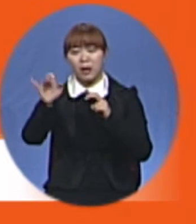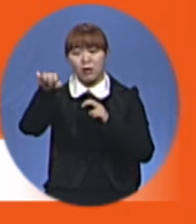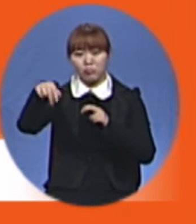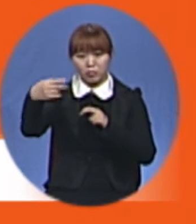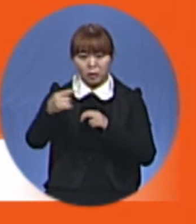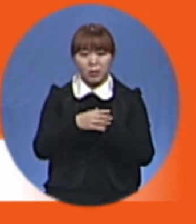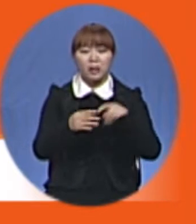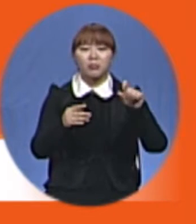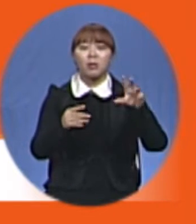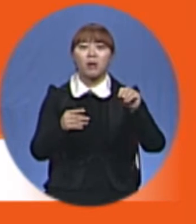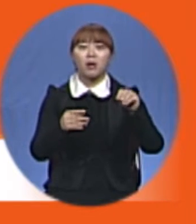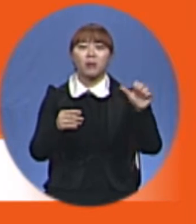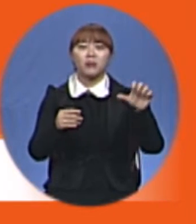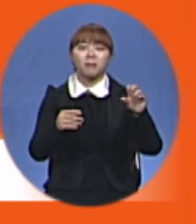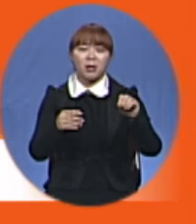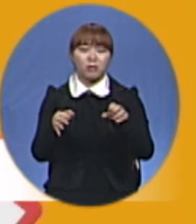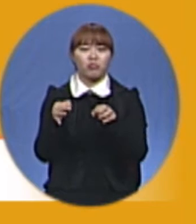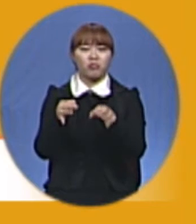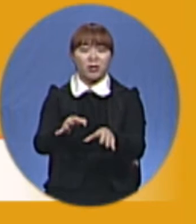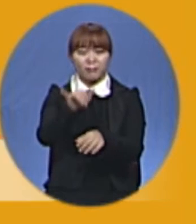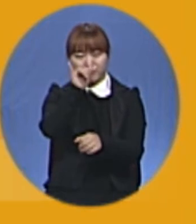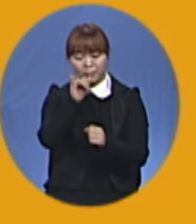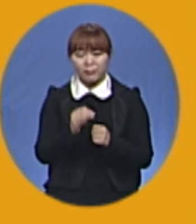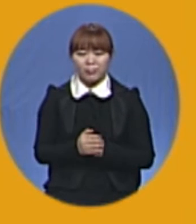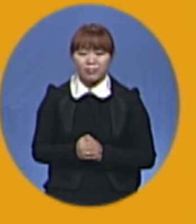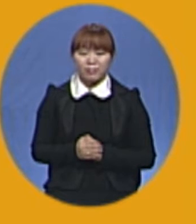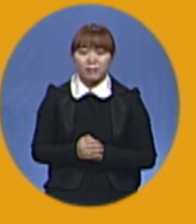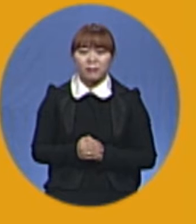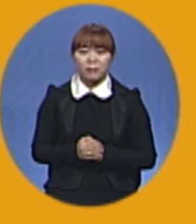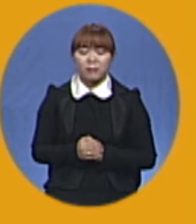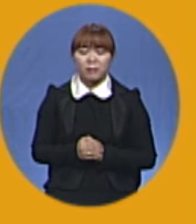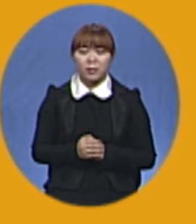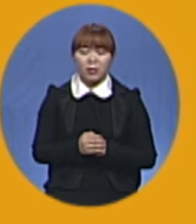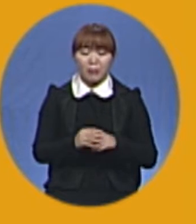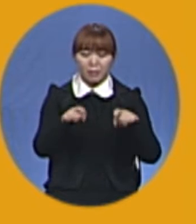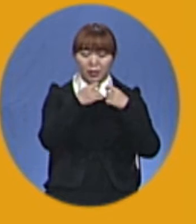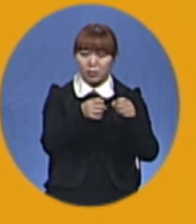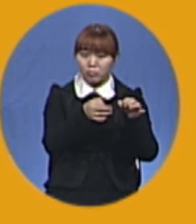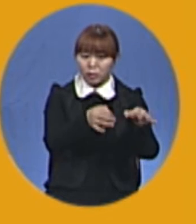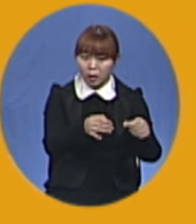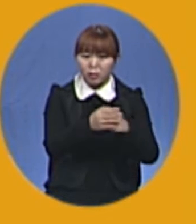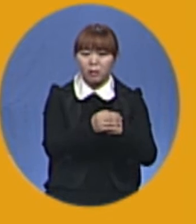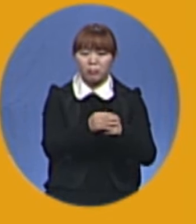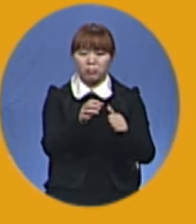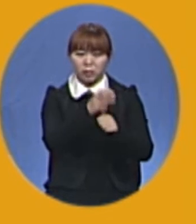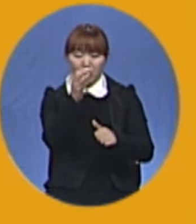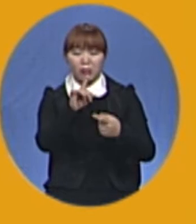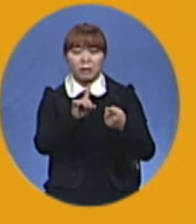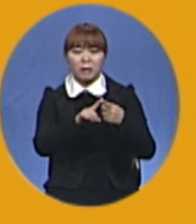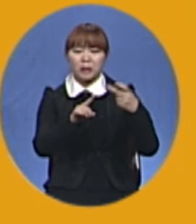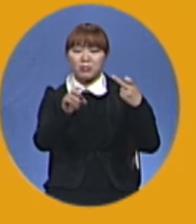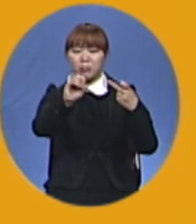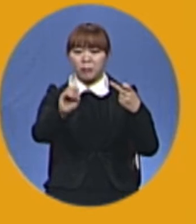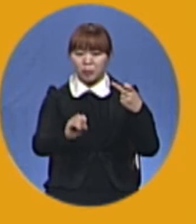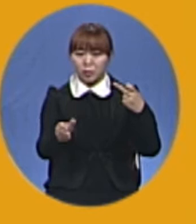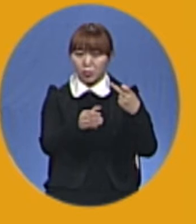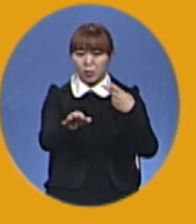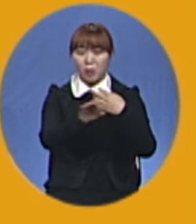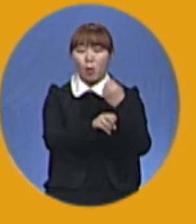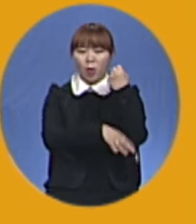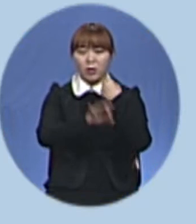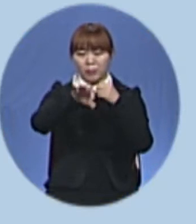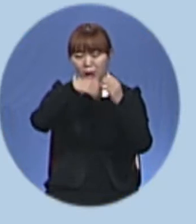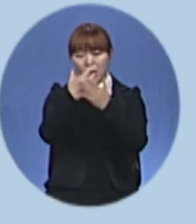15억 5천만 원의 민간 투자가 이뤄졌습니다. 민간 투자자는 탈수급률이 12%가 되면